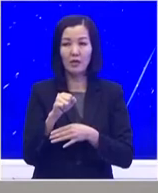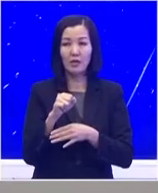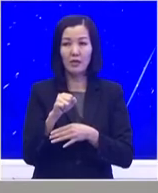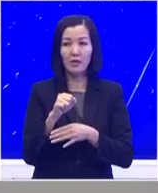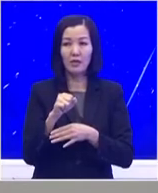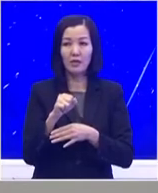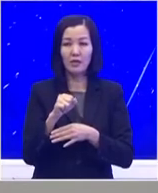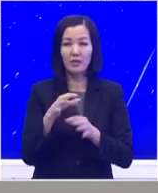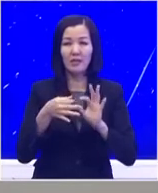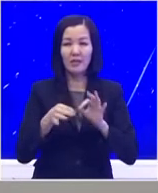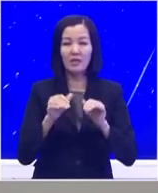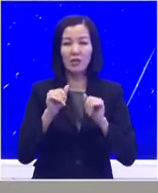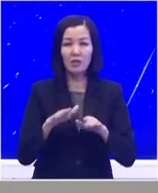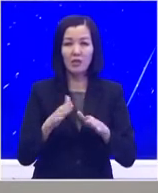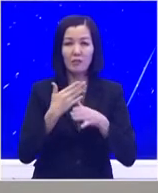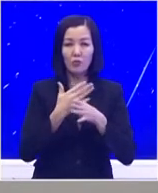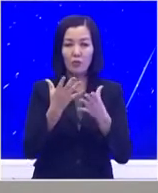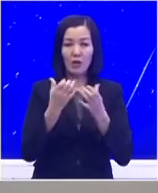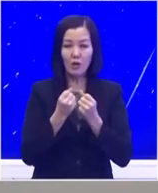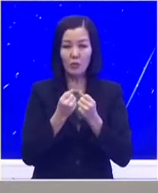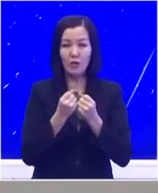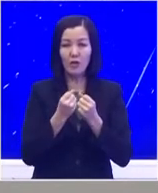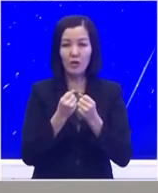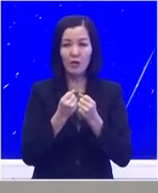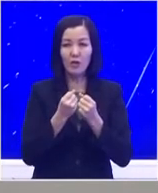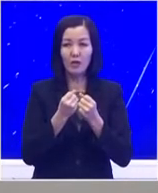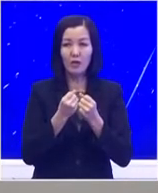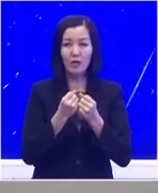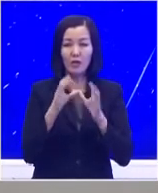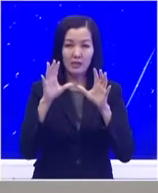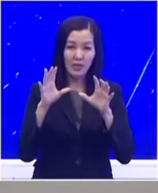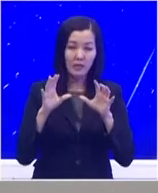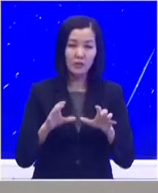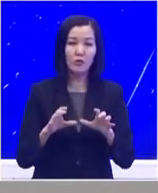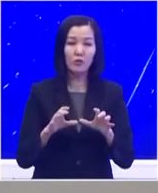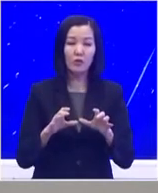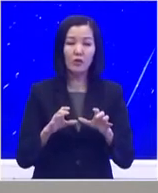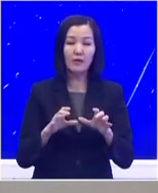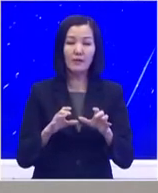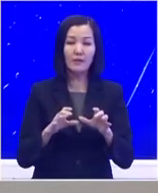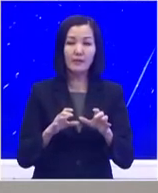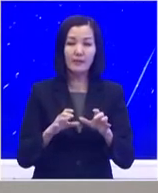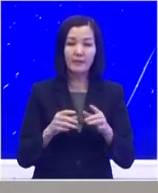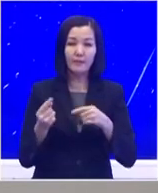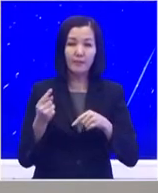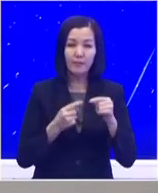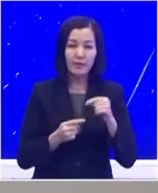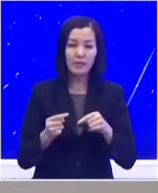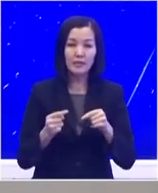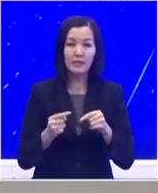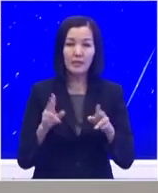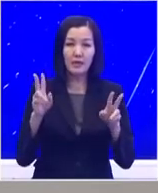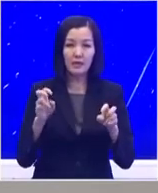сосын осындай көмек алу үшін, жаңа юридический көмек болсын, жаңа не болсын, бизнес жайлы болсын,